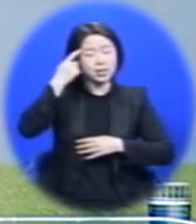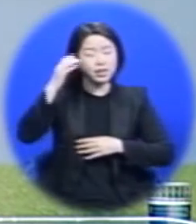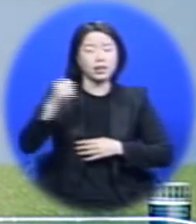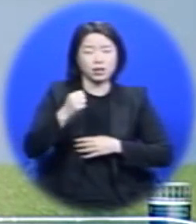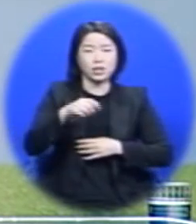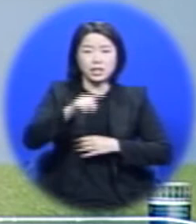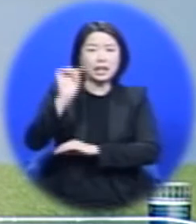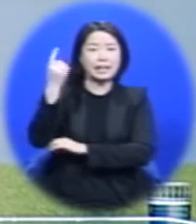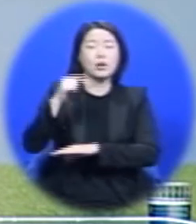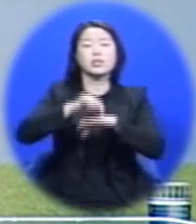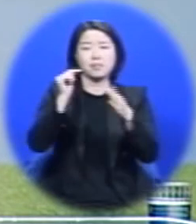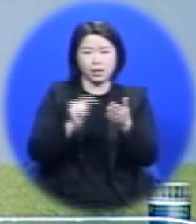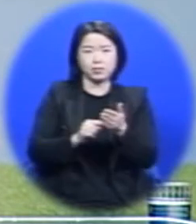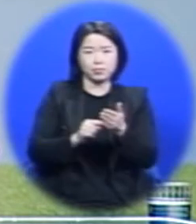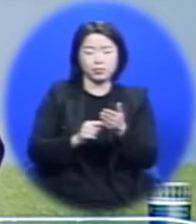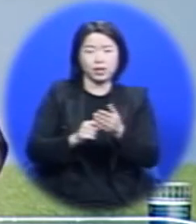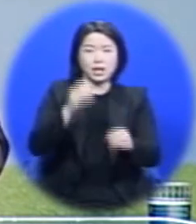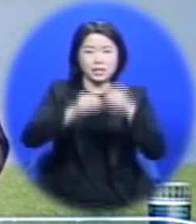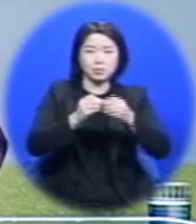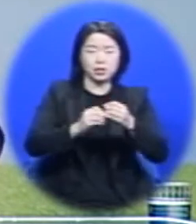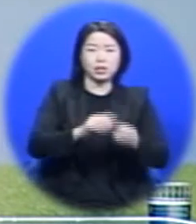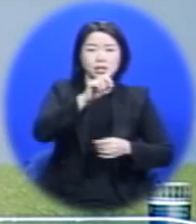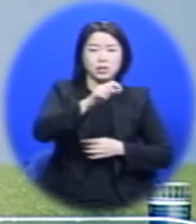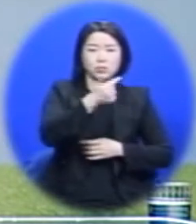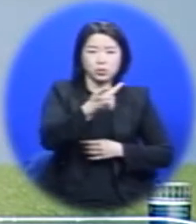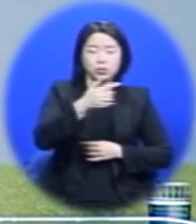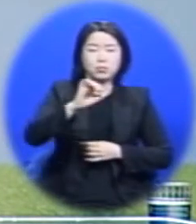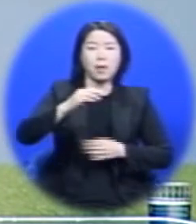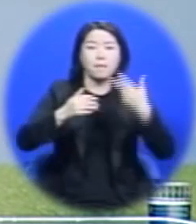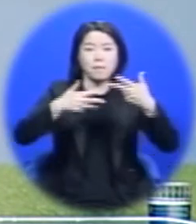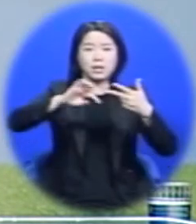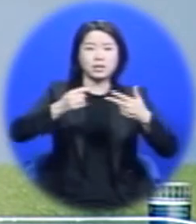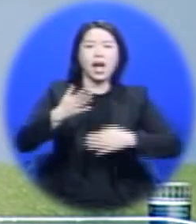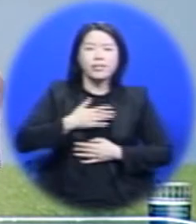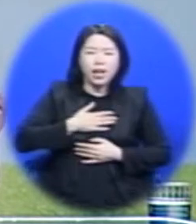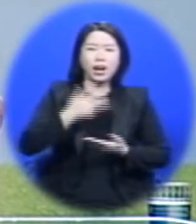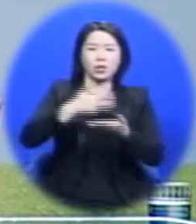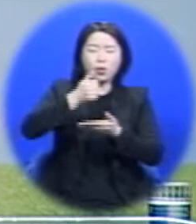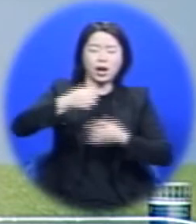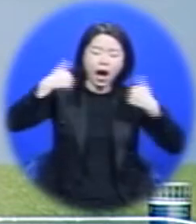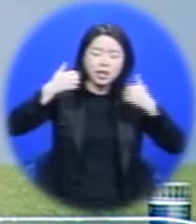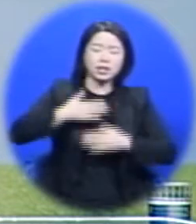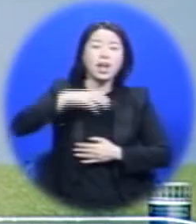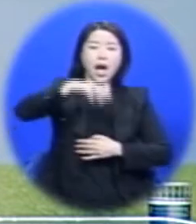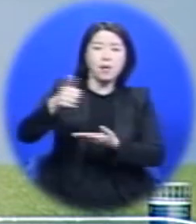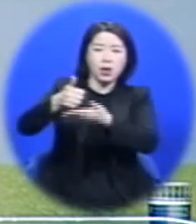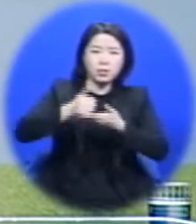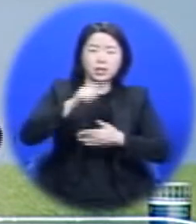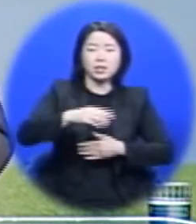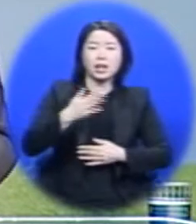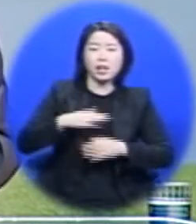이게 다윗의 심정이에요. 시편 16편 8절에는 이렇게 썼습니다. 내가 여호와를 항상 내 앞에 모시며 그가